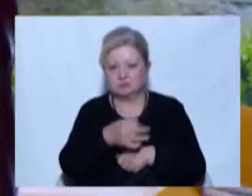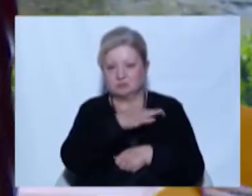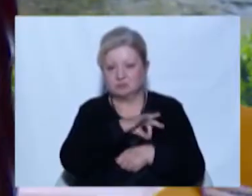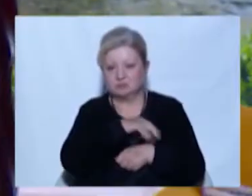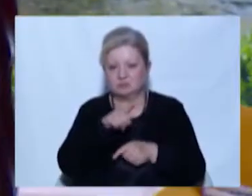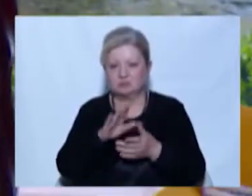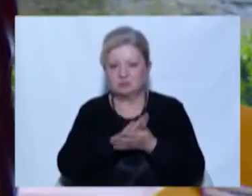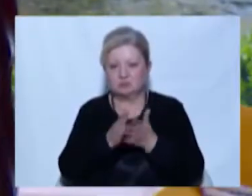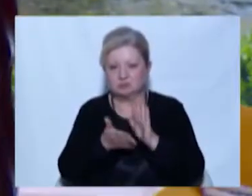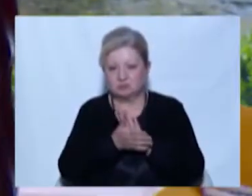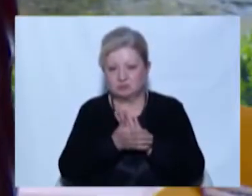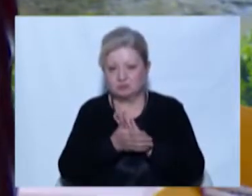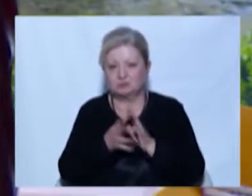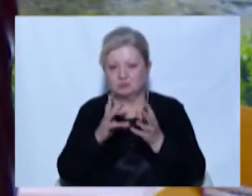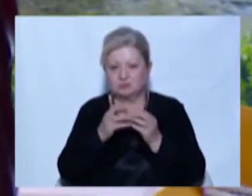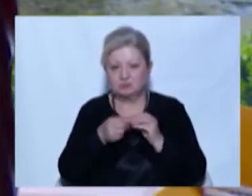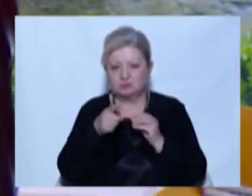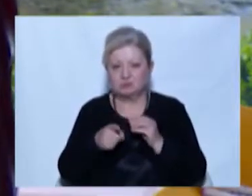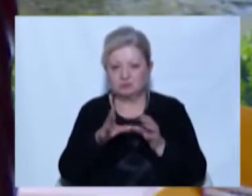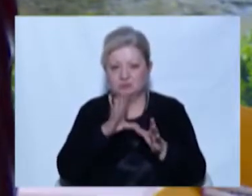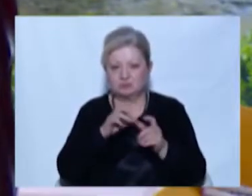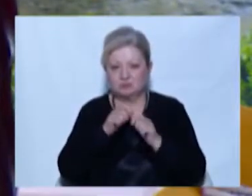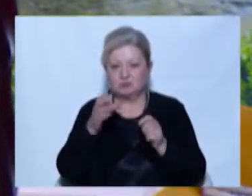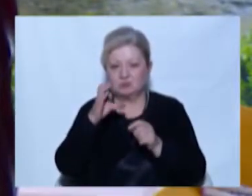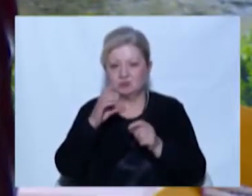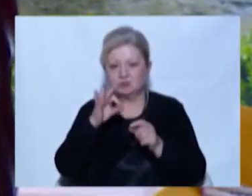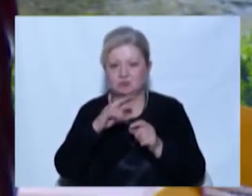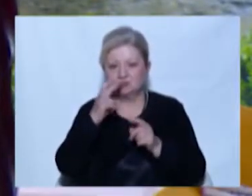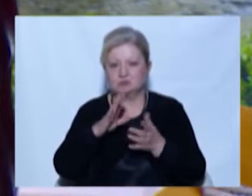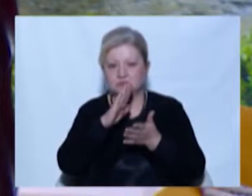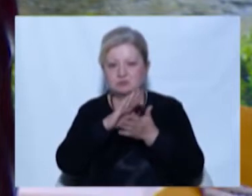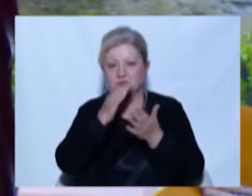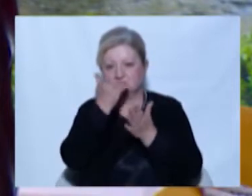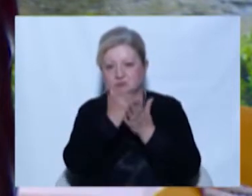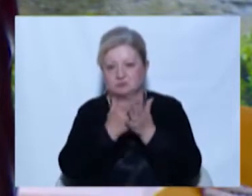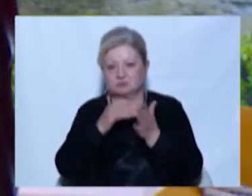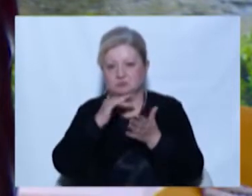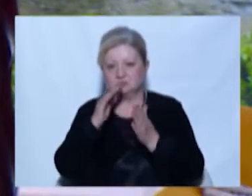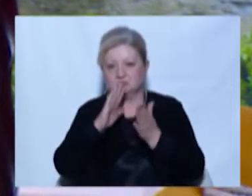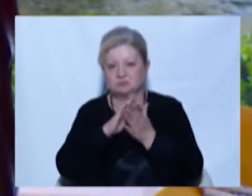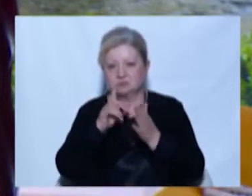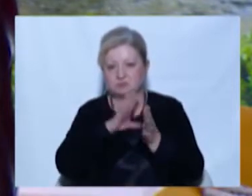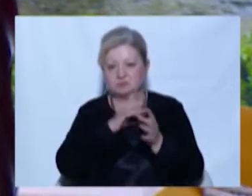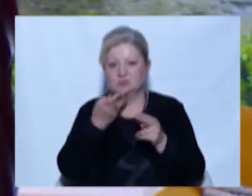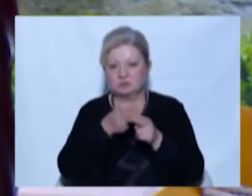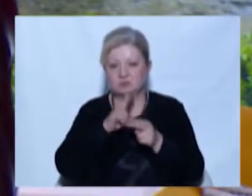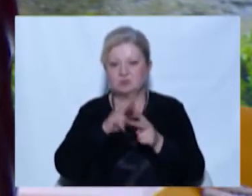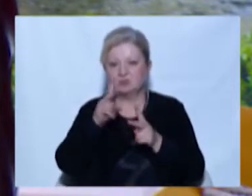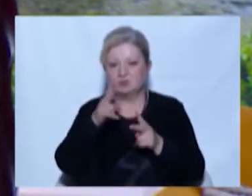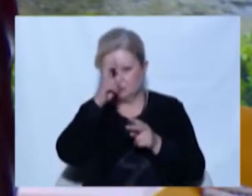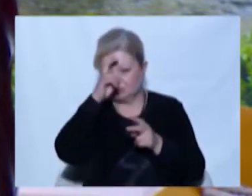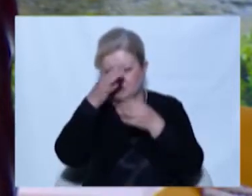უპირატესობა და შესაბამისად შექმნა სოციალისტური სისტემა. Ანუ ქვეყნები, რომლებიც გაათავისუფლა ფაშისტური